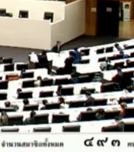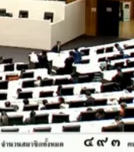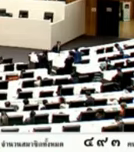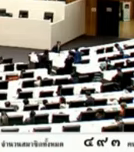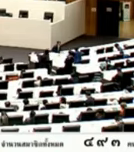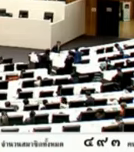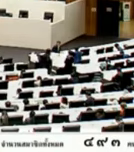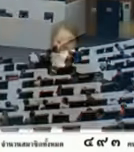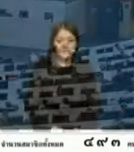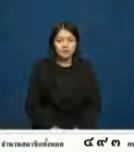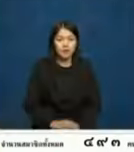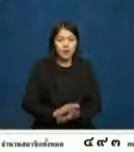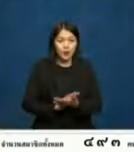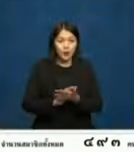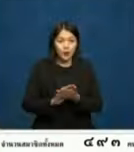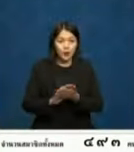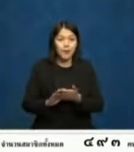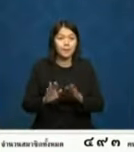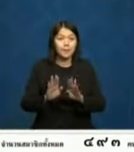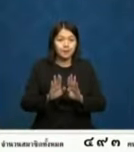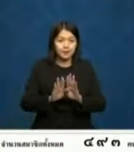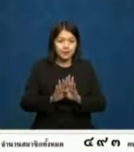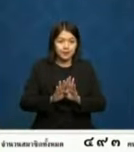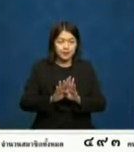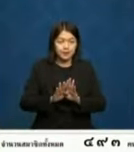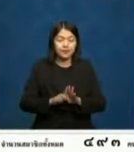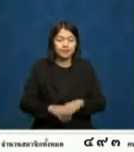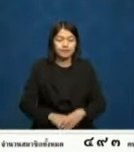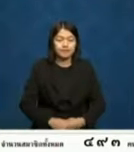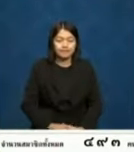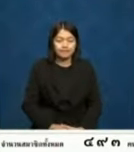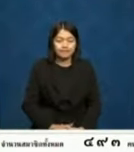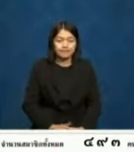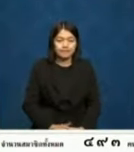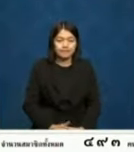ครับแสดงตนเรียบร้อยนะครับปิดการแสดงตนครับ